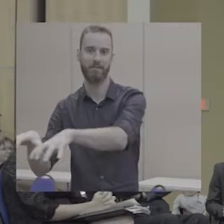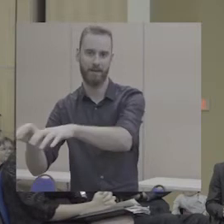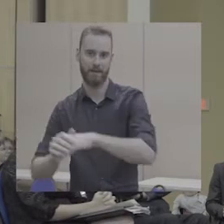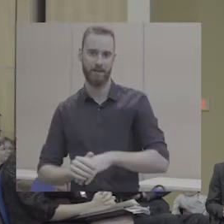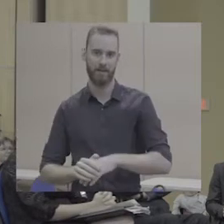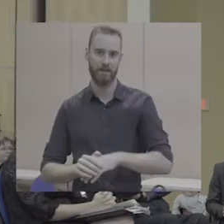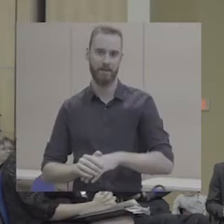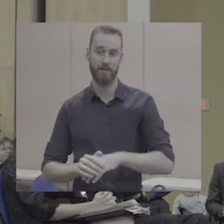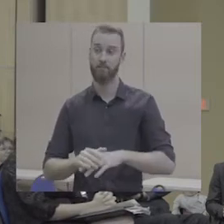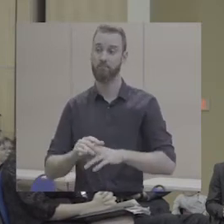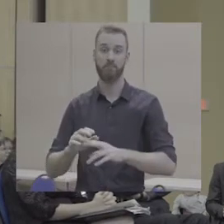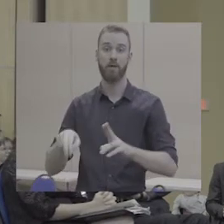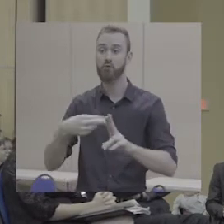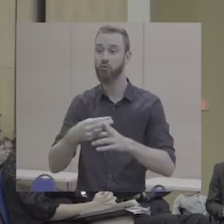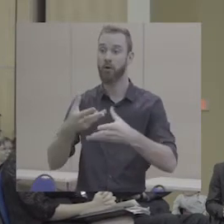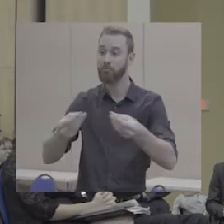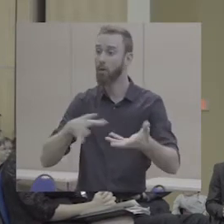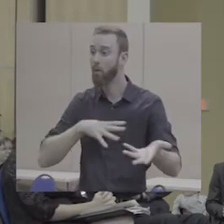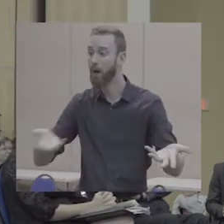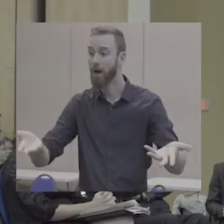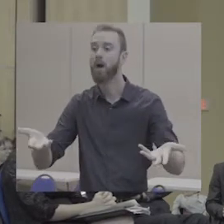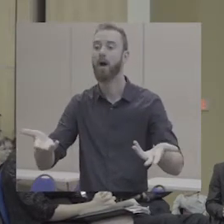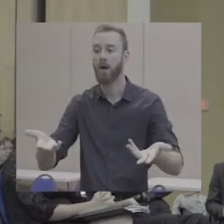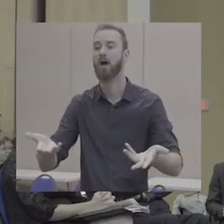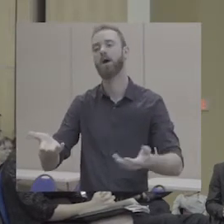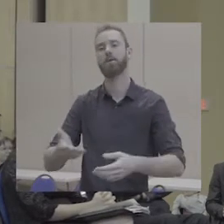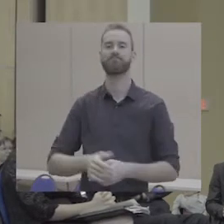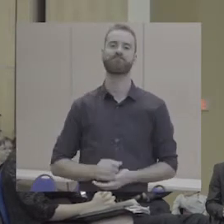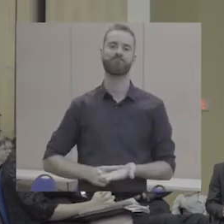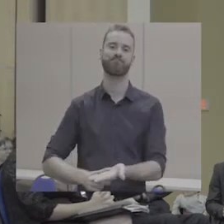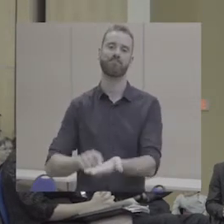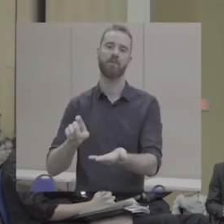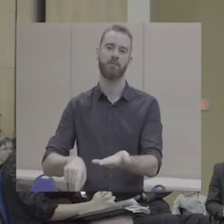avec les résultats qui nous a